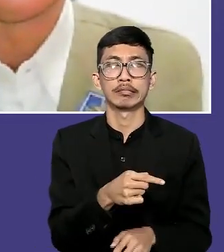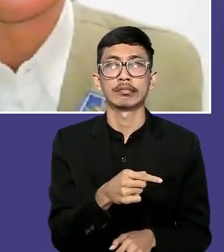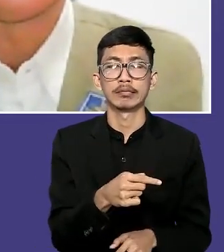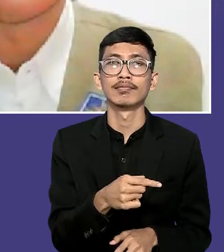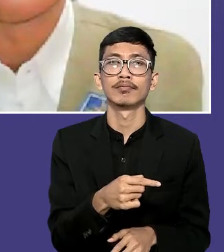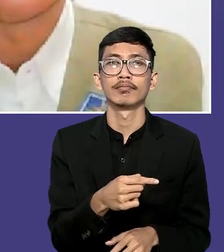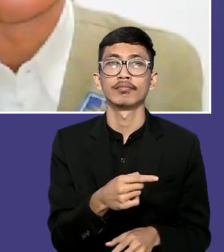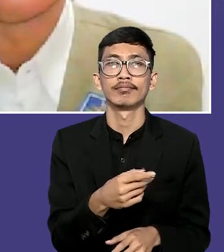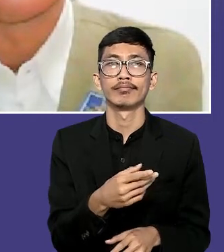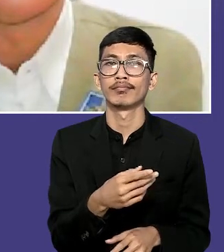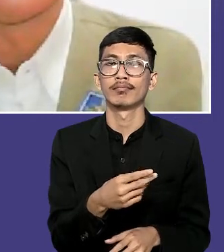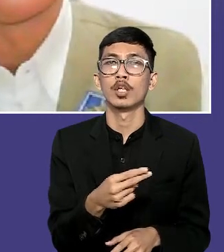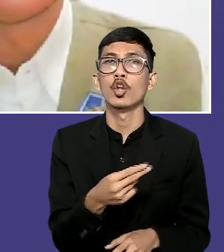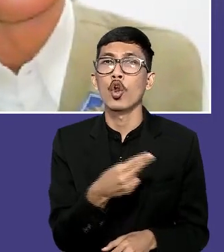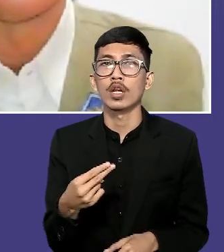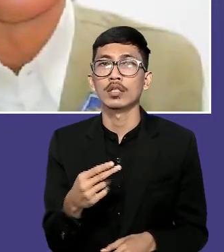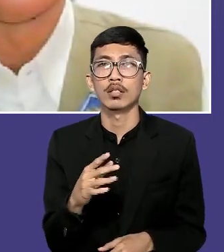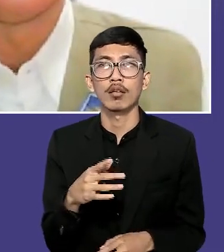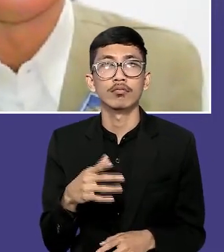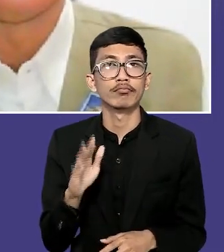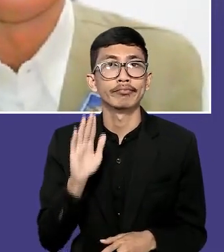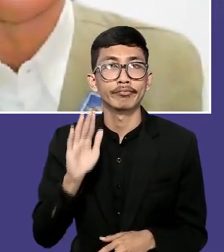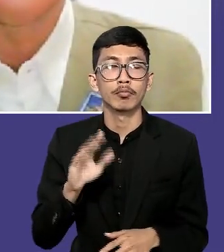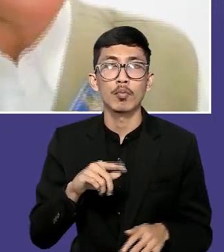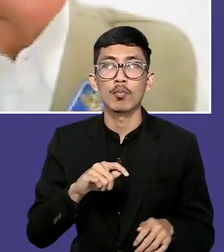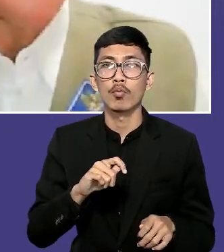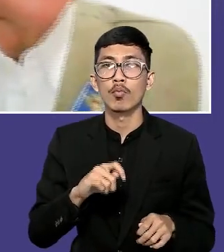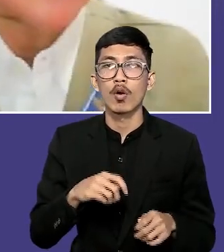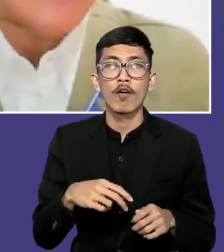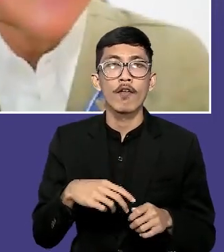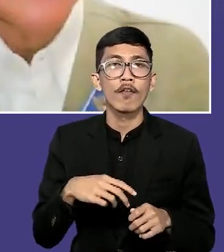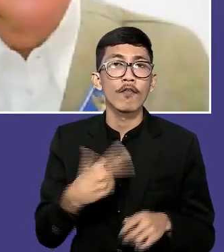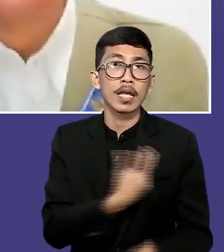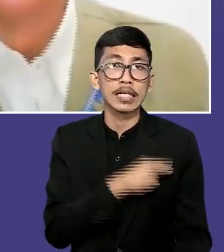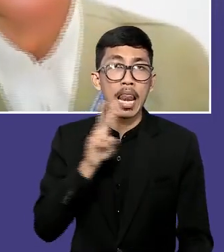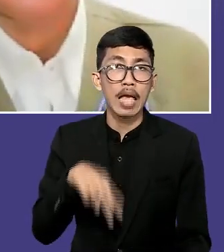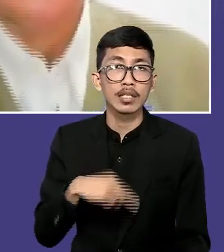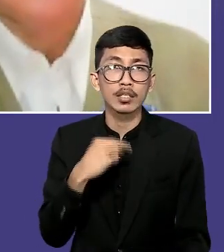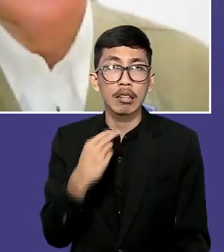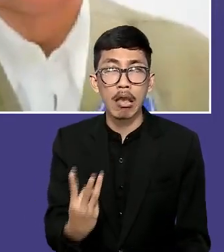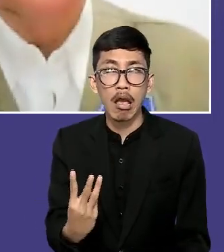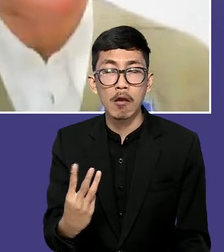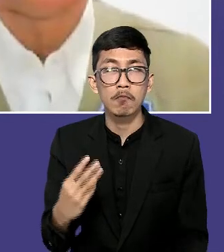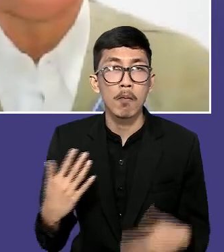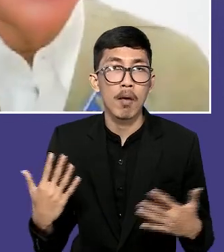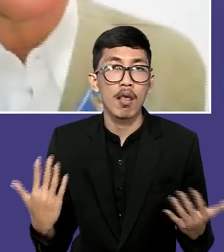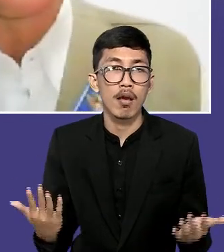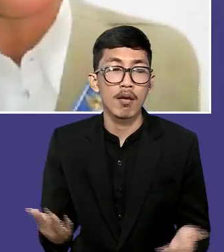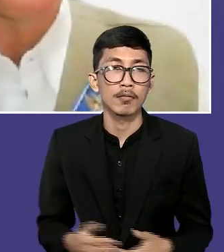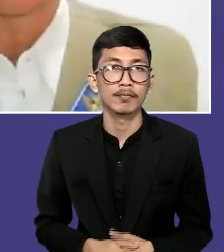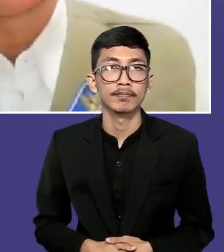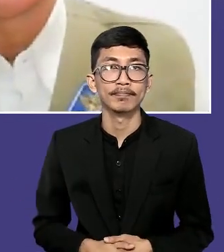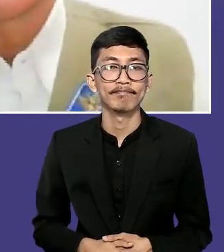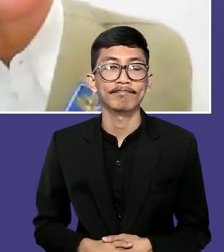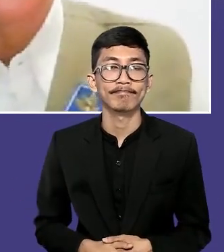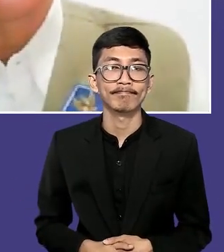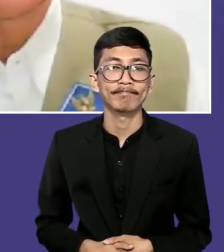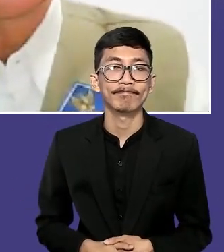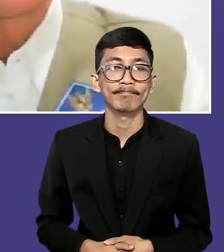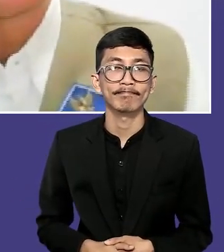dilakukan Buser untuk vaksinasi Hai ini pertanyaan percaya ya Iya tentu